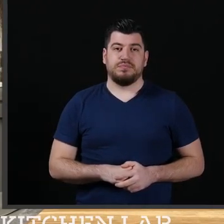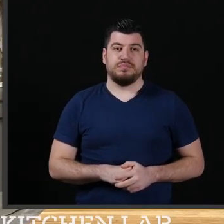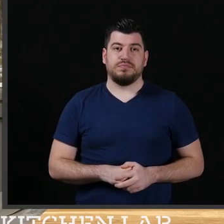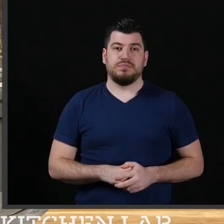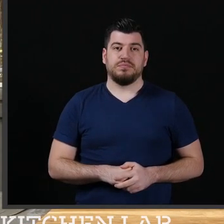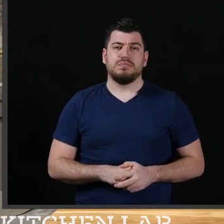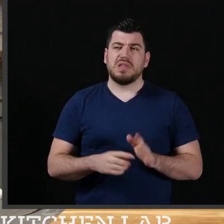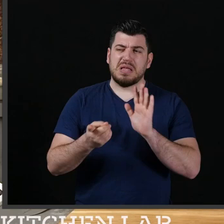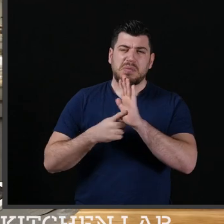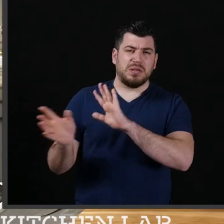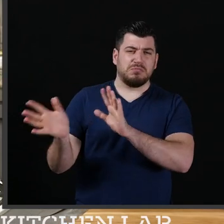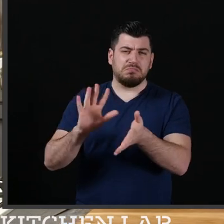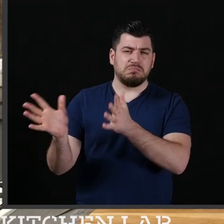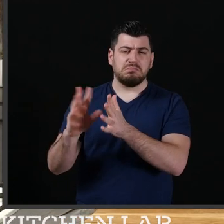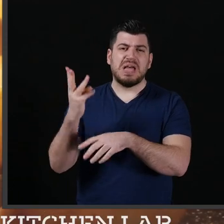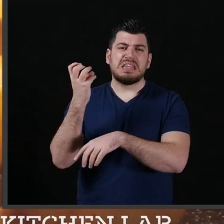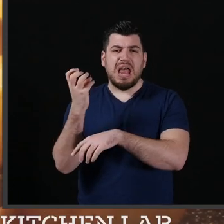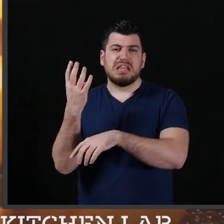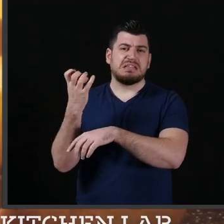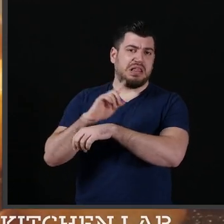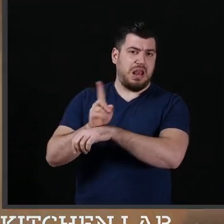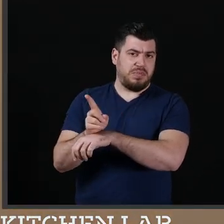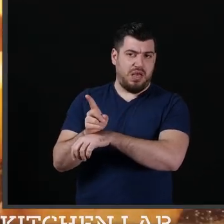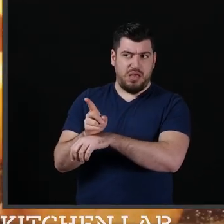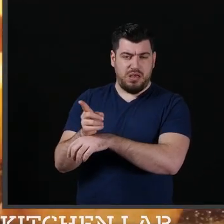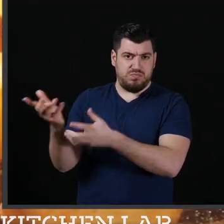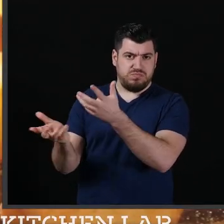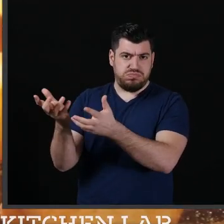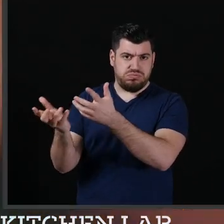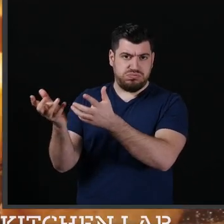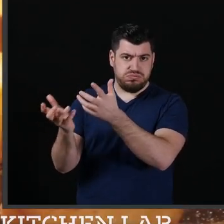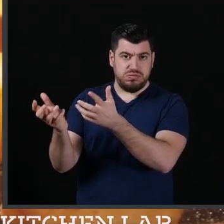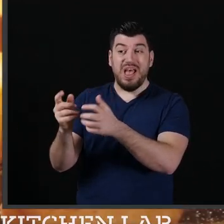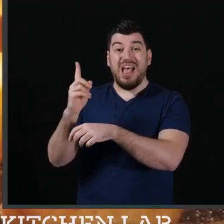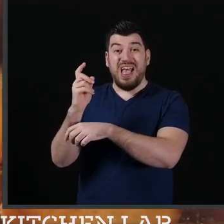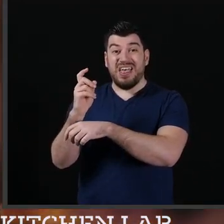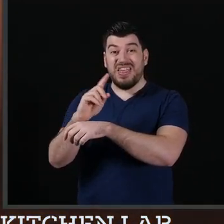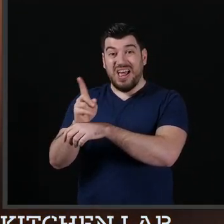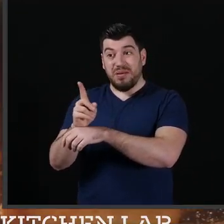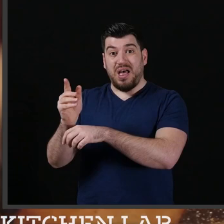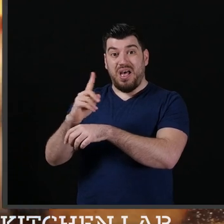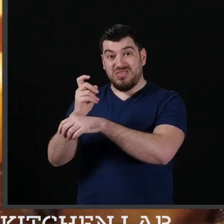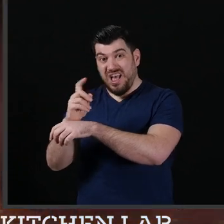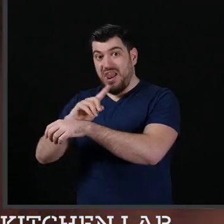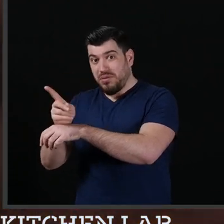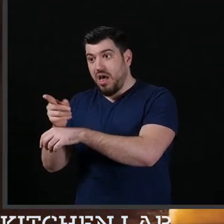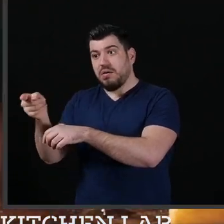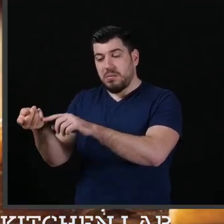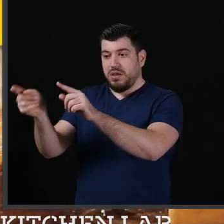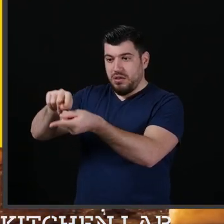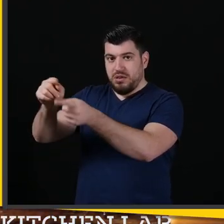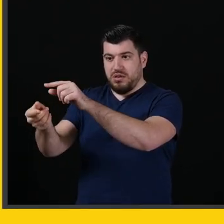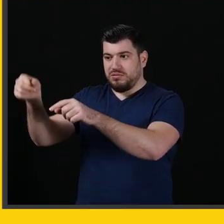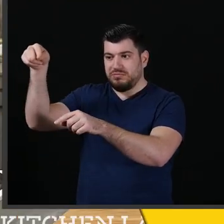Θα ψήσουμε περίπου για 30 με 40 λεπτάκια και κάθε 10 λεπτά θα γυρνάμε τις πατάτες μας για να γίνουν τραγανές.